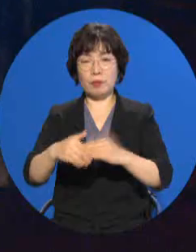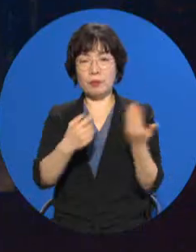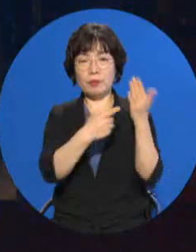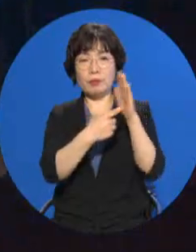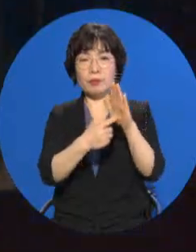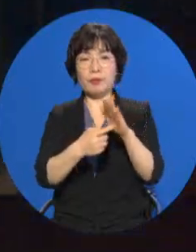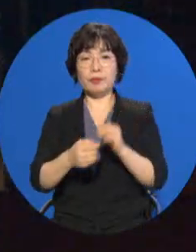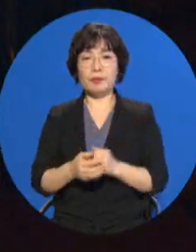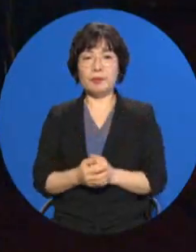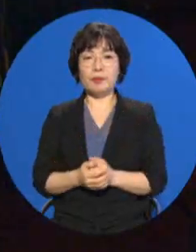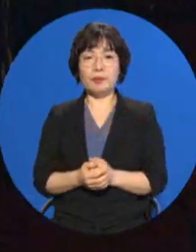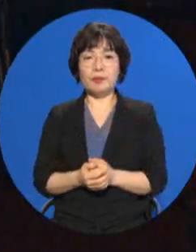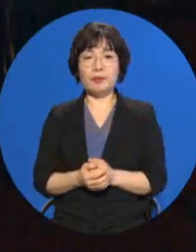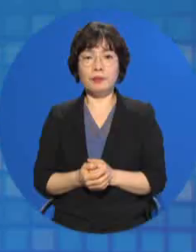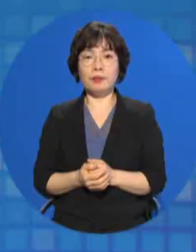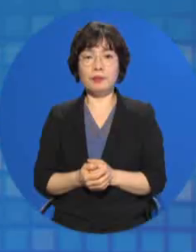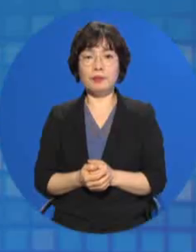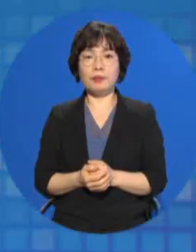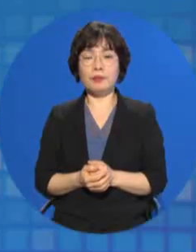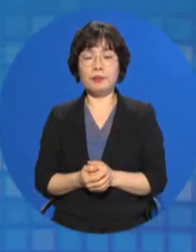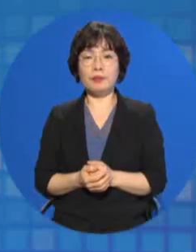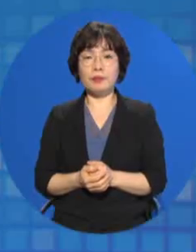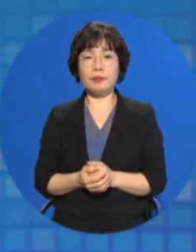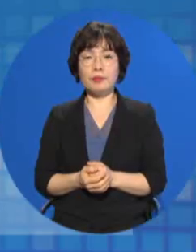나설 계획입니다.